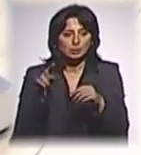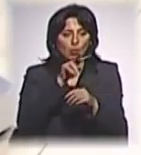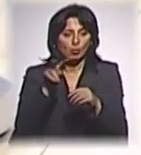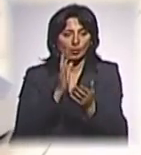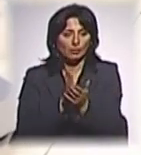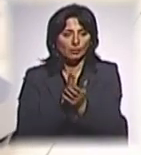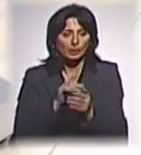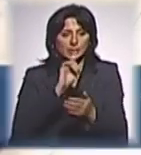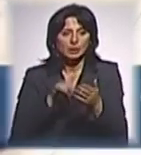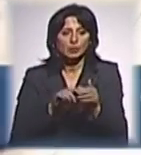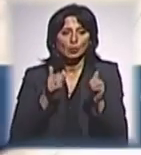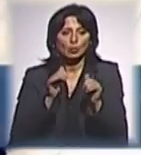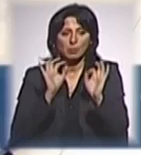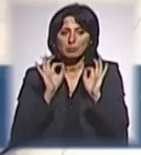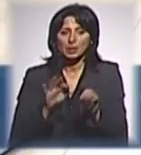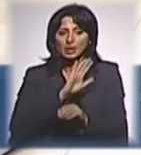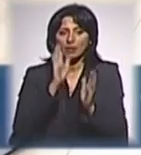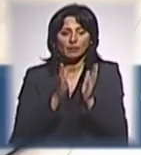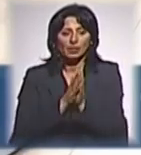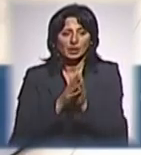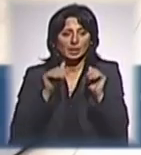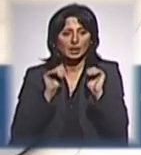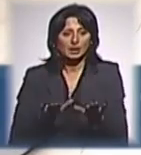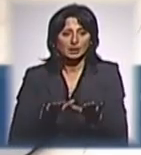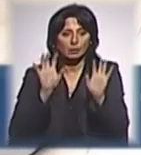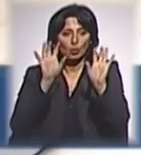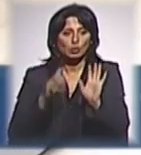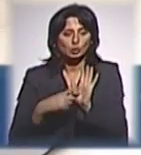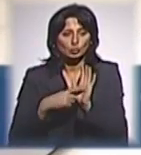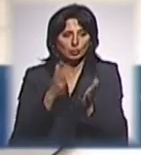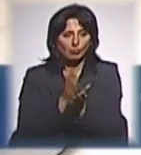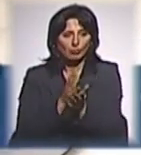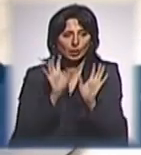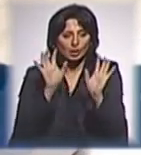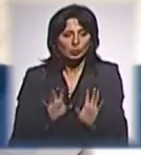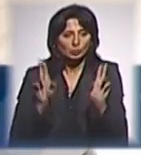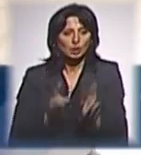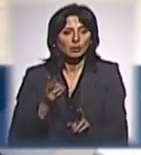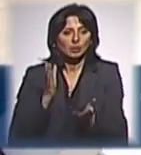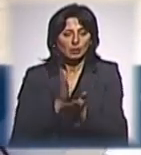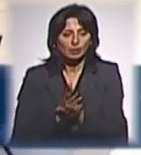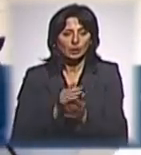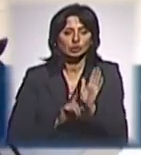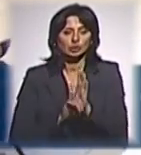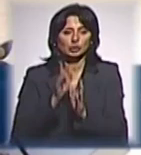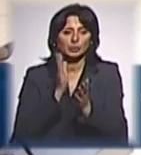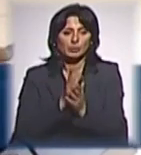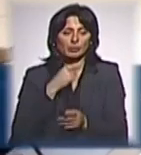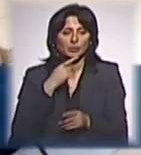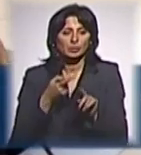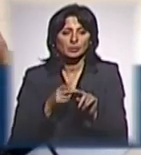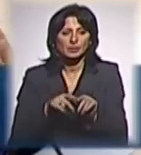ისეთ საკითხებზე, რომლებიც მართლაც ყველანაირად გადაწყვეტილია კონსტიტუციითაც კანონითაც შექმნილი არის, მე